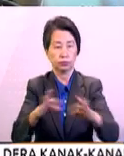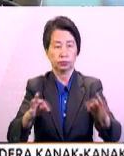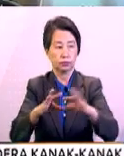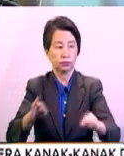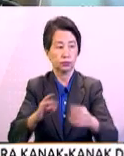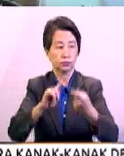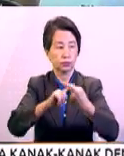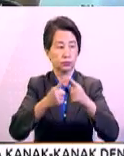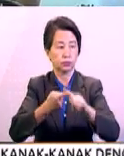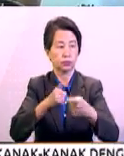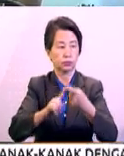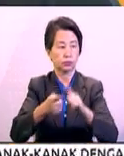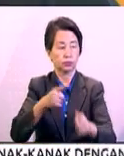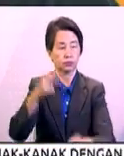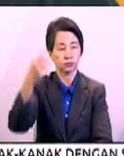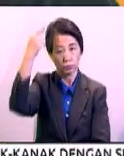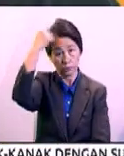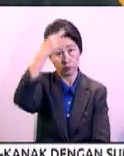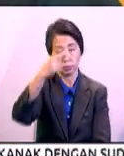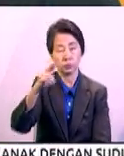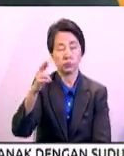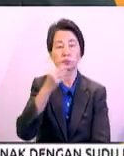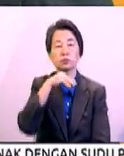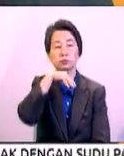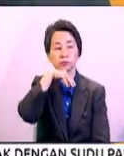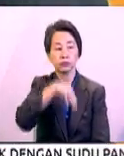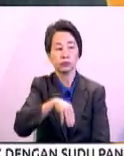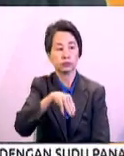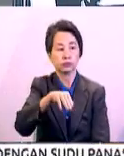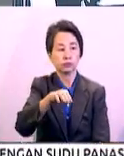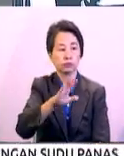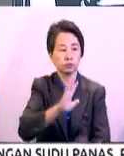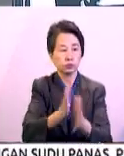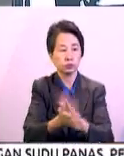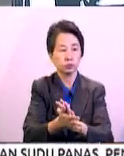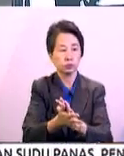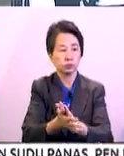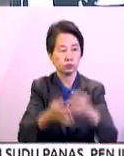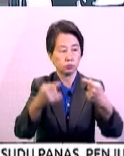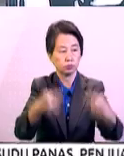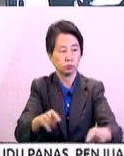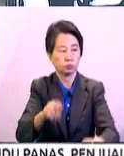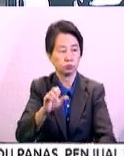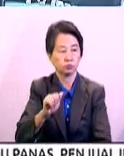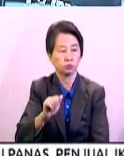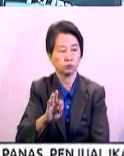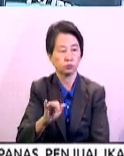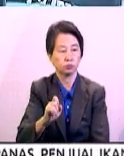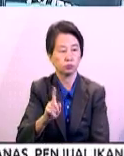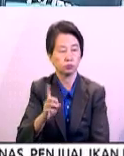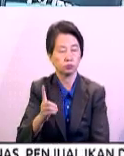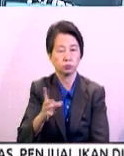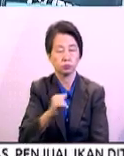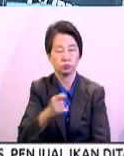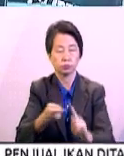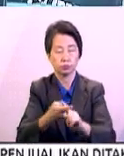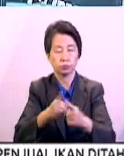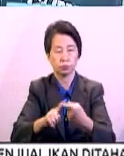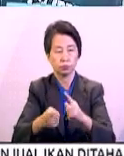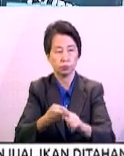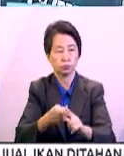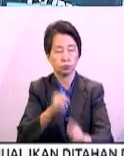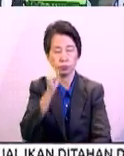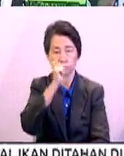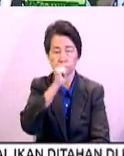Perjuangan sahabat Rasulullah sallallahu alaihi wasallam Bilal bin Rabah menjadi pertaruhan Afad and Friends sebagai single pertama mereka.